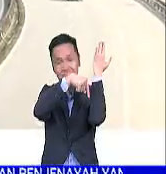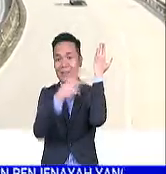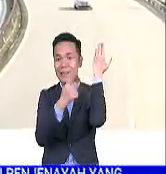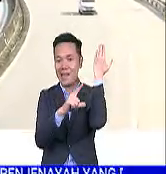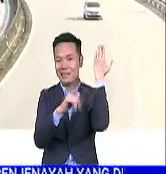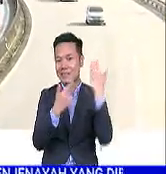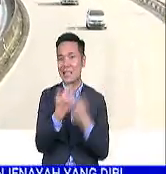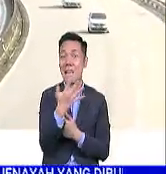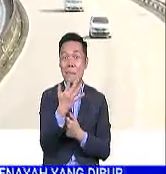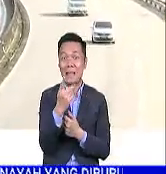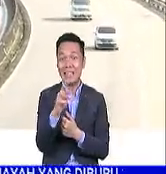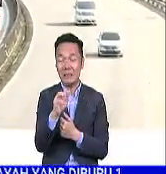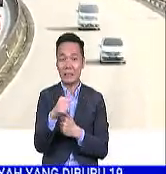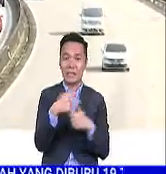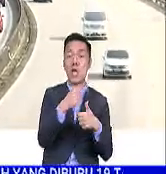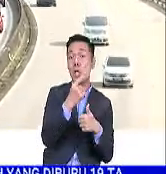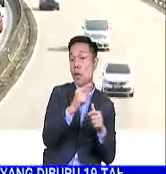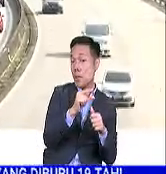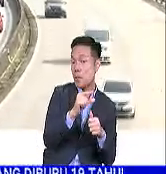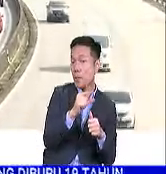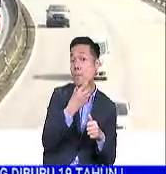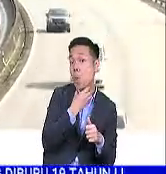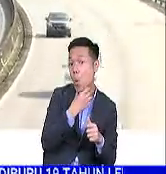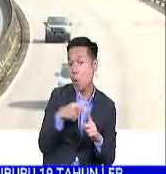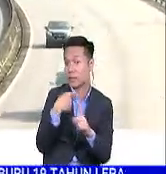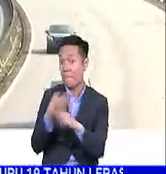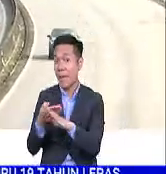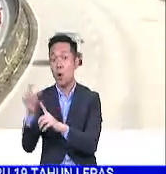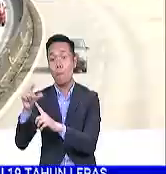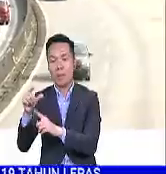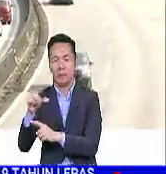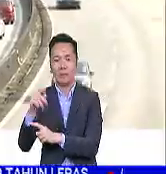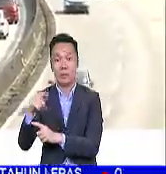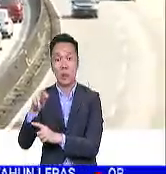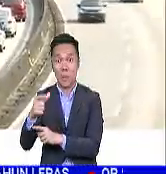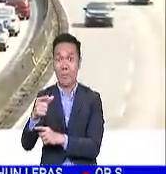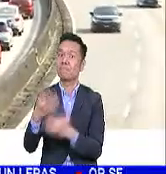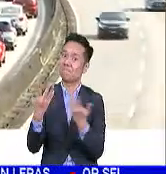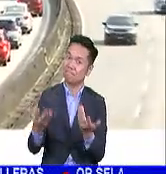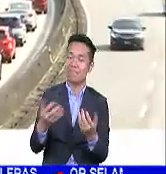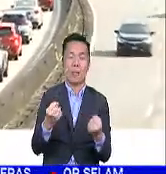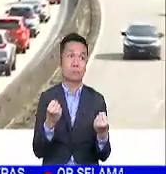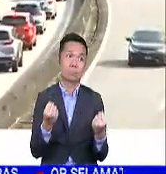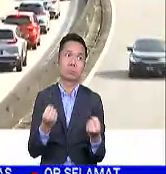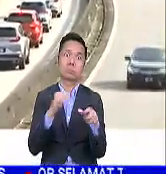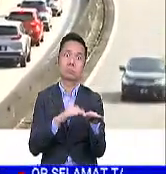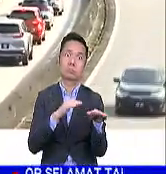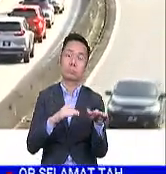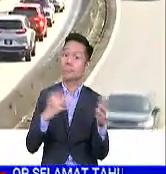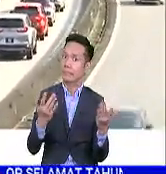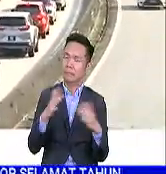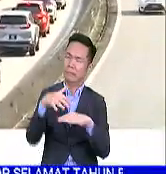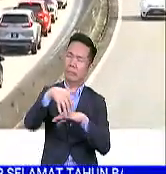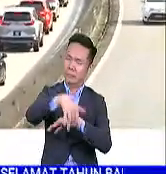di laluan Ipoh ke Gopeng. Dan keadaan ini dijangka akan terus berlanjutan sehingga ke malam